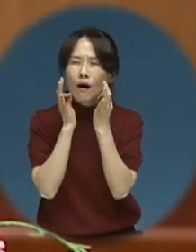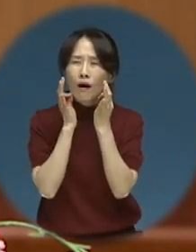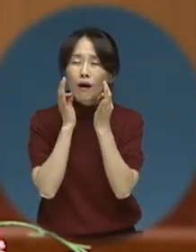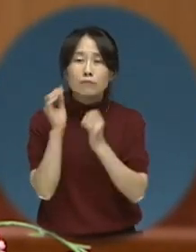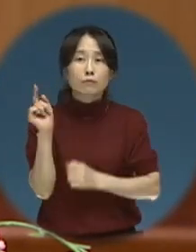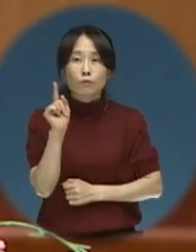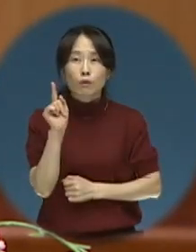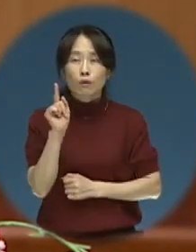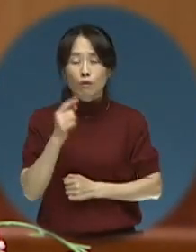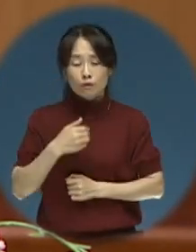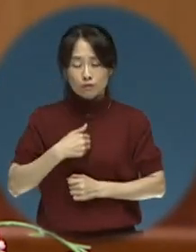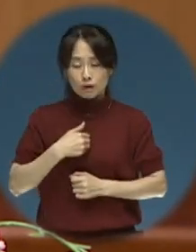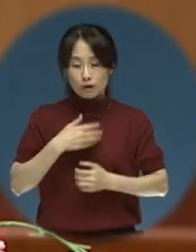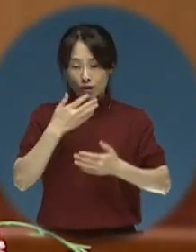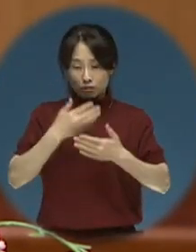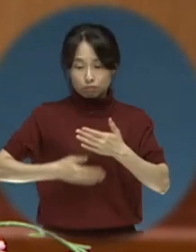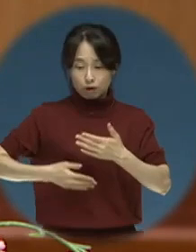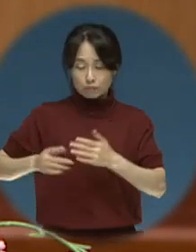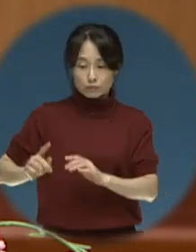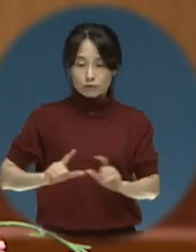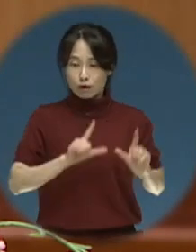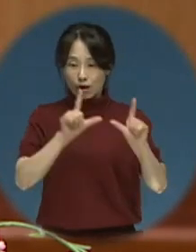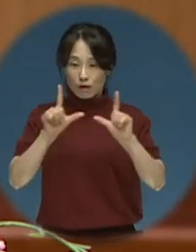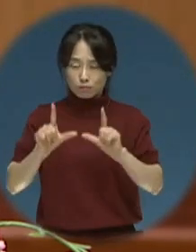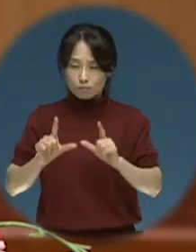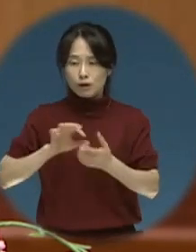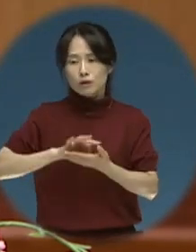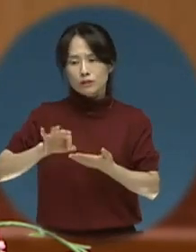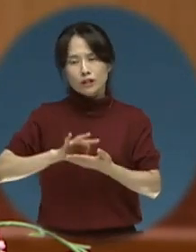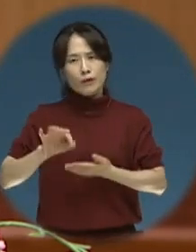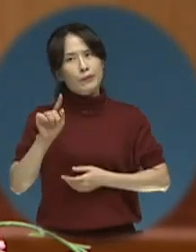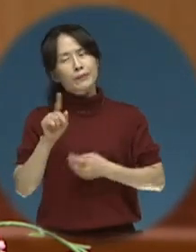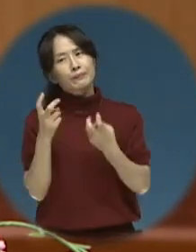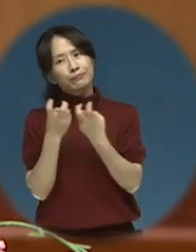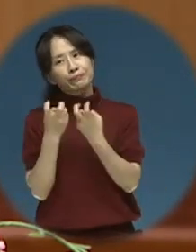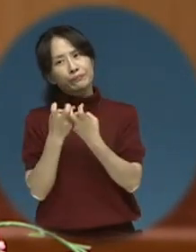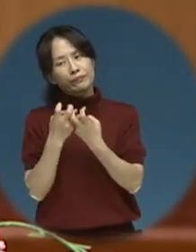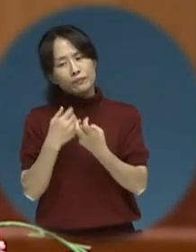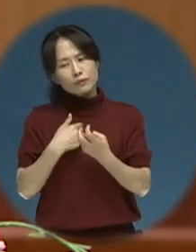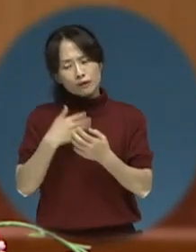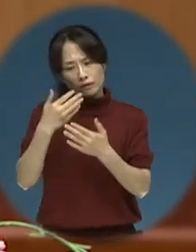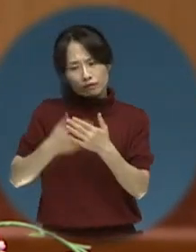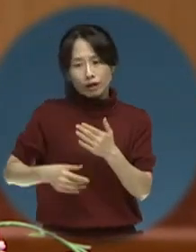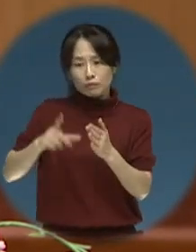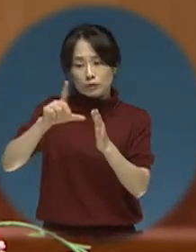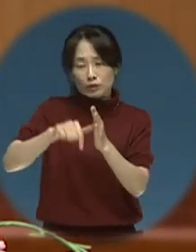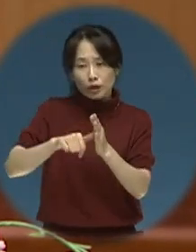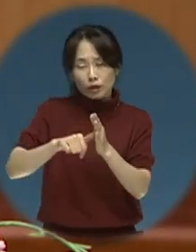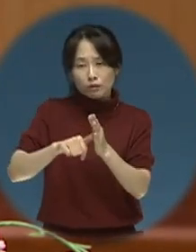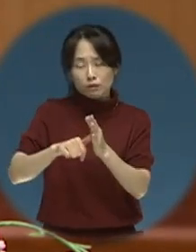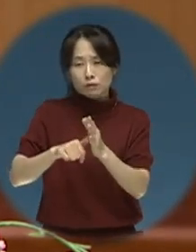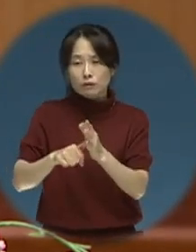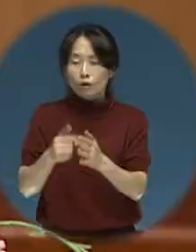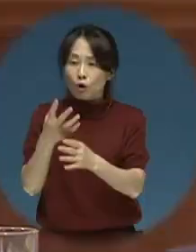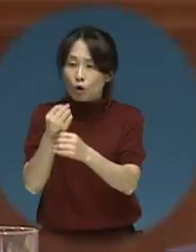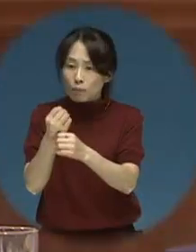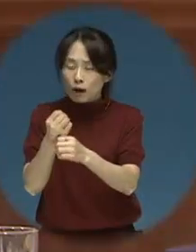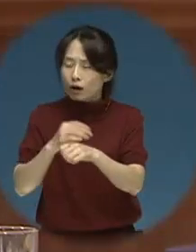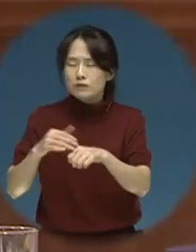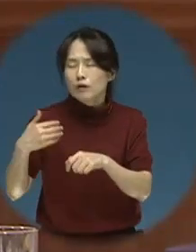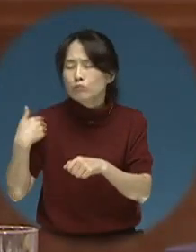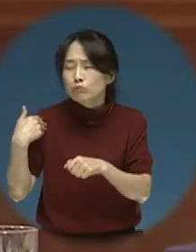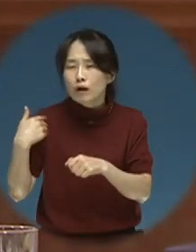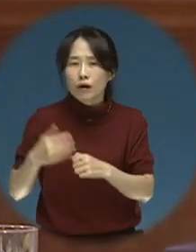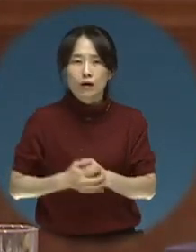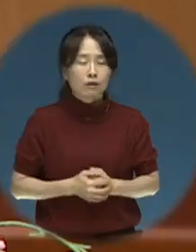그 남은 삶에 대해서 내가 이걸 어떻게 사용해야 되는가. 나에게 남은 시간은 저는 잘 모릅니다, 선생님. 그렇죠?